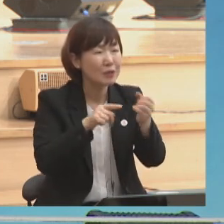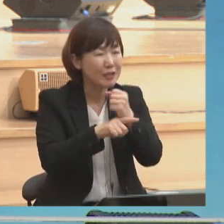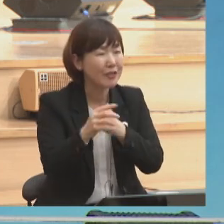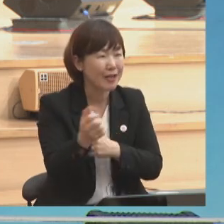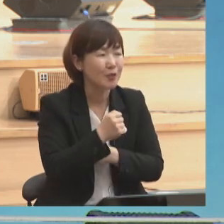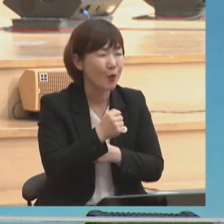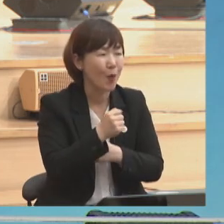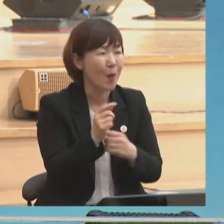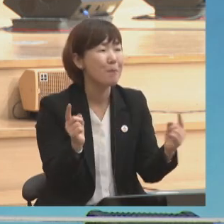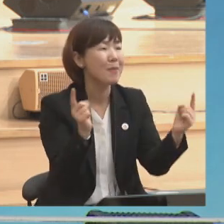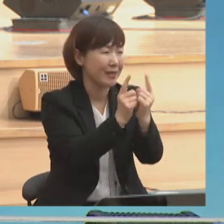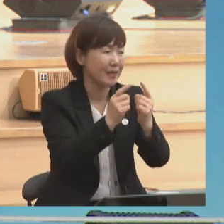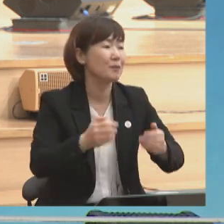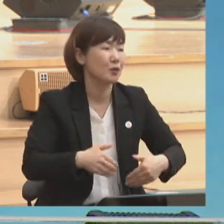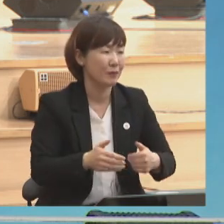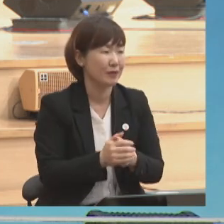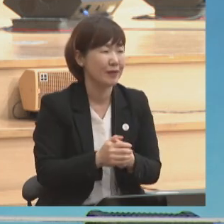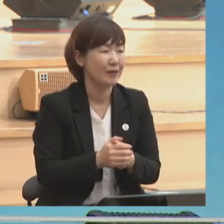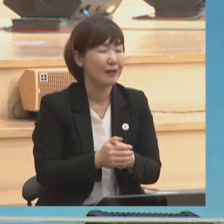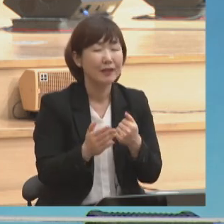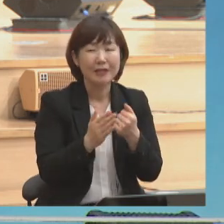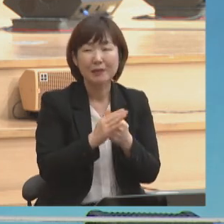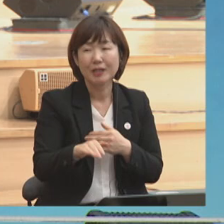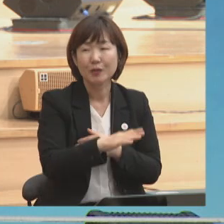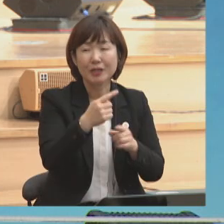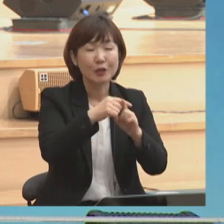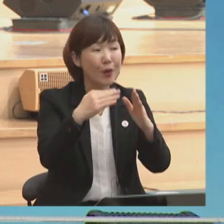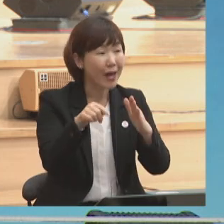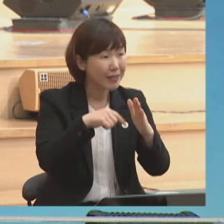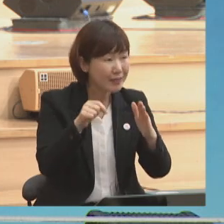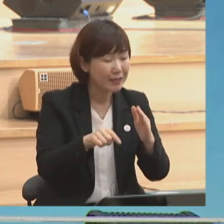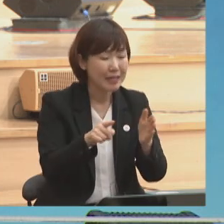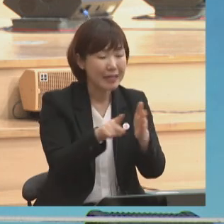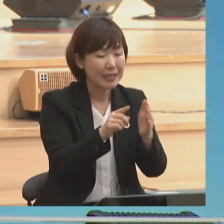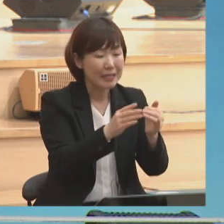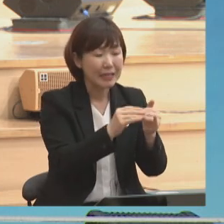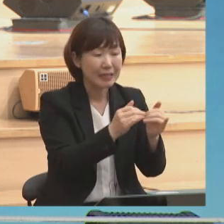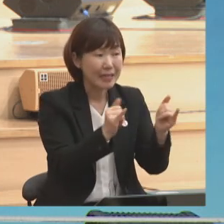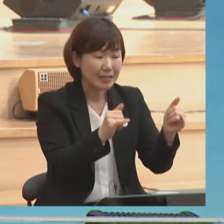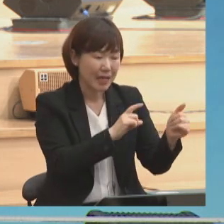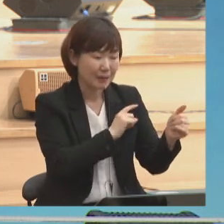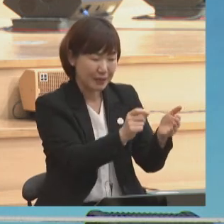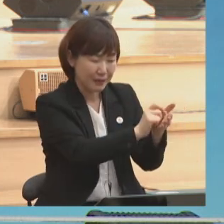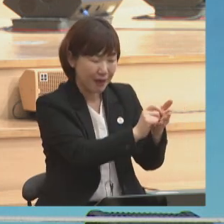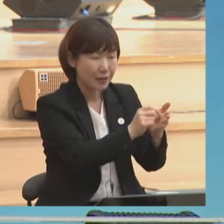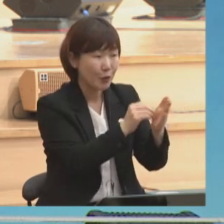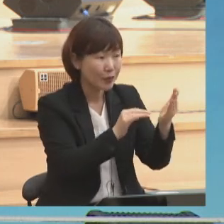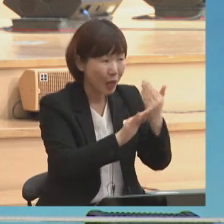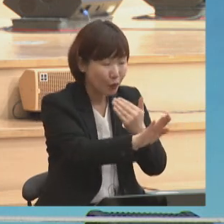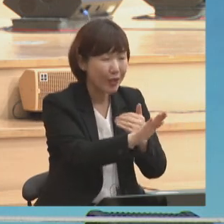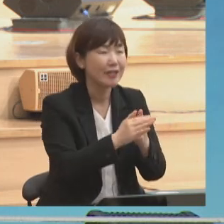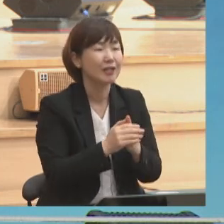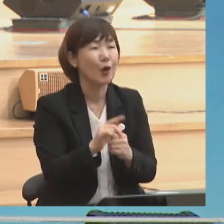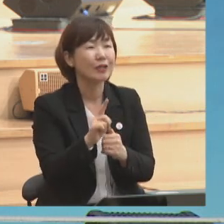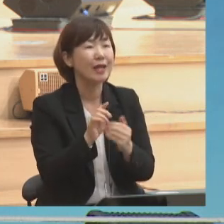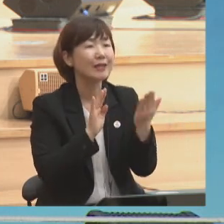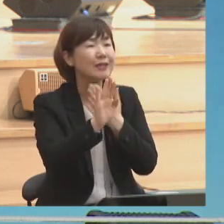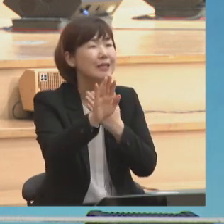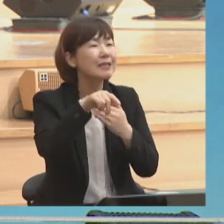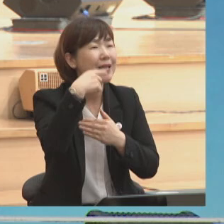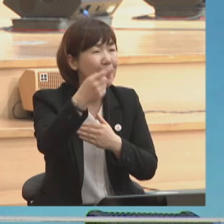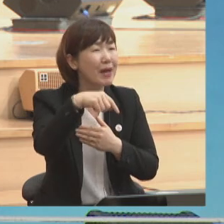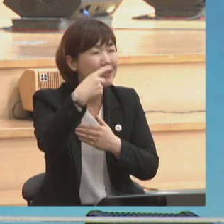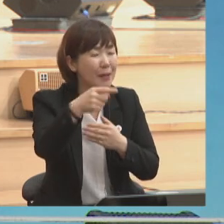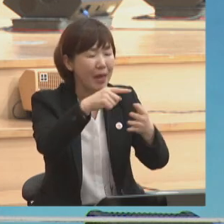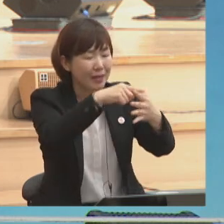필요한 거예요. 그래서 우리 교회는 태신자를 작정하고 나면 교회에서 행복 매뉴얼이라는 걸 제시해드리잖아요. 그래서 예를 들면